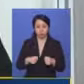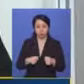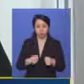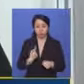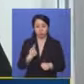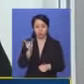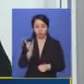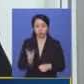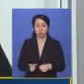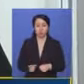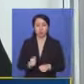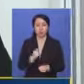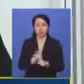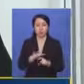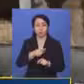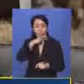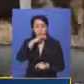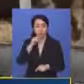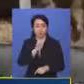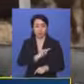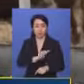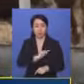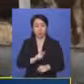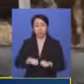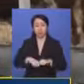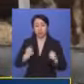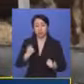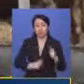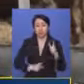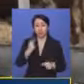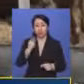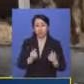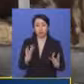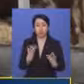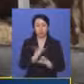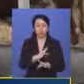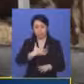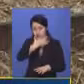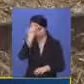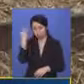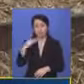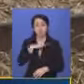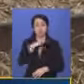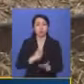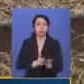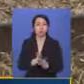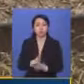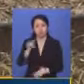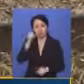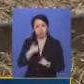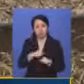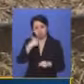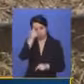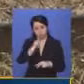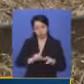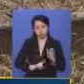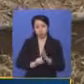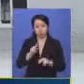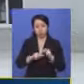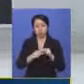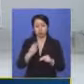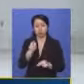человеку, делать очень много работы. Но с открытием молочных комплексов не стоит забывать и о мясном направлении животноводства. В этом году начали строительство